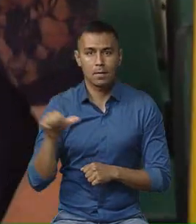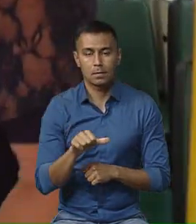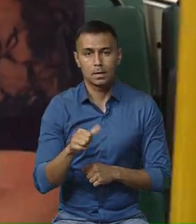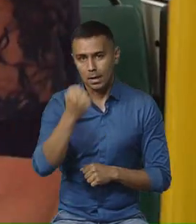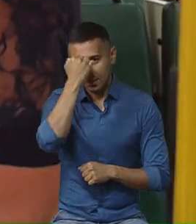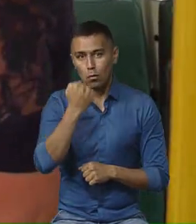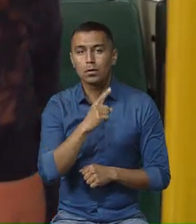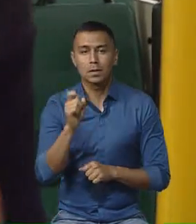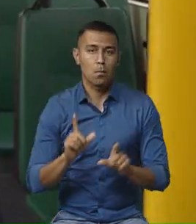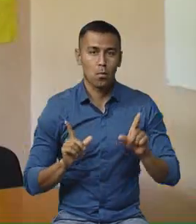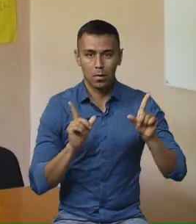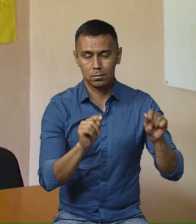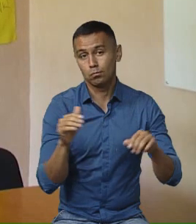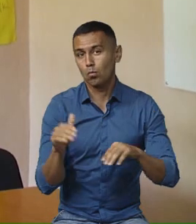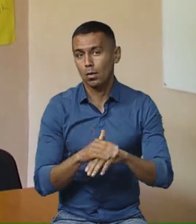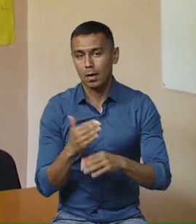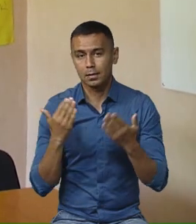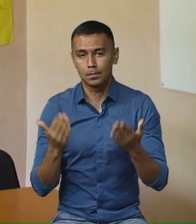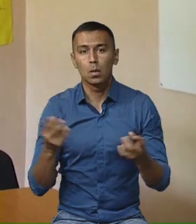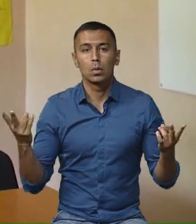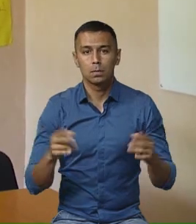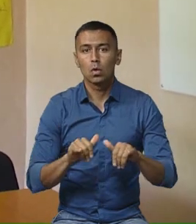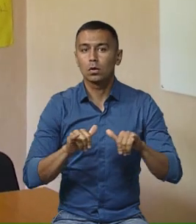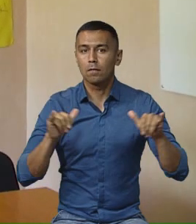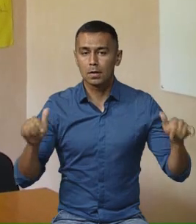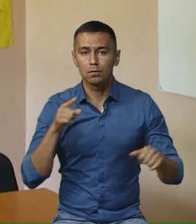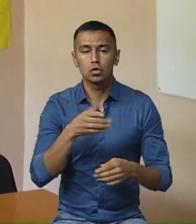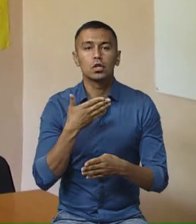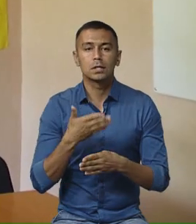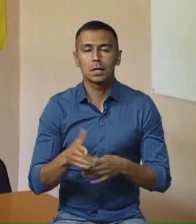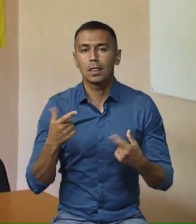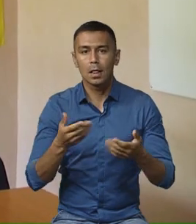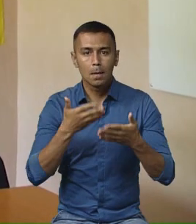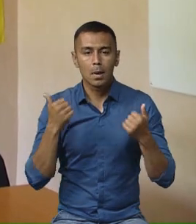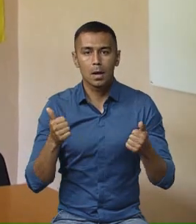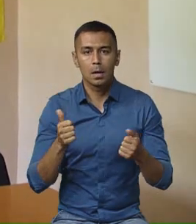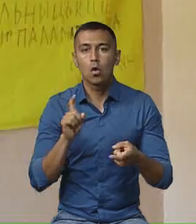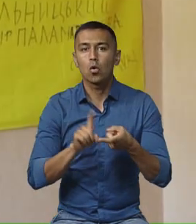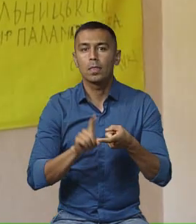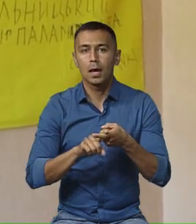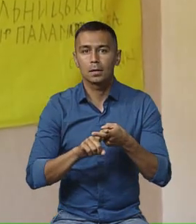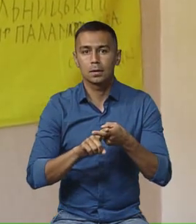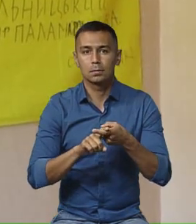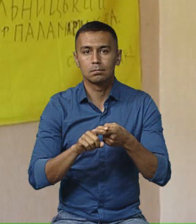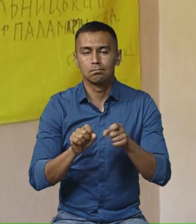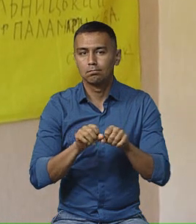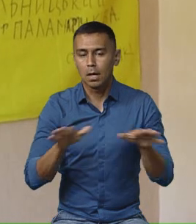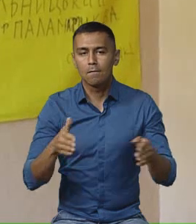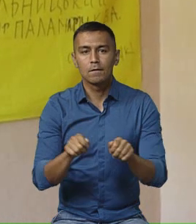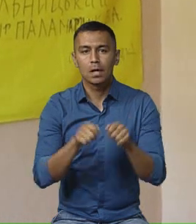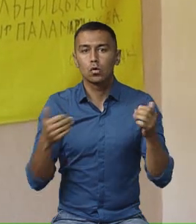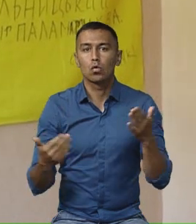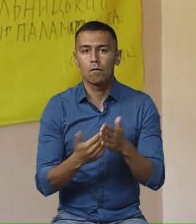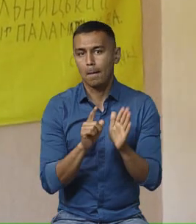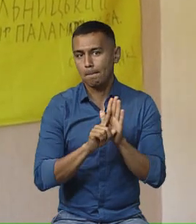за проїзд. Потрібно розвиватися в тій частині, де немає контактних мереж. Відкрито новий